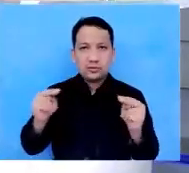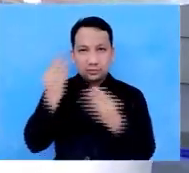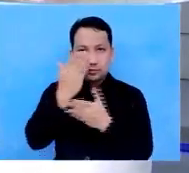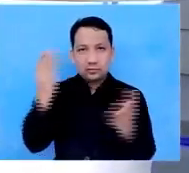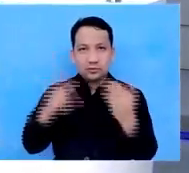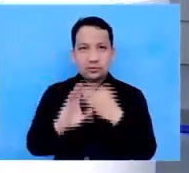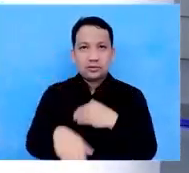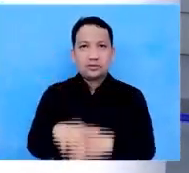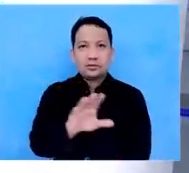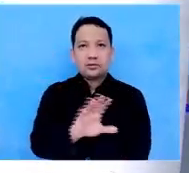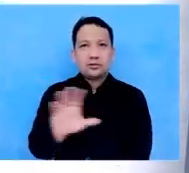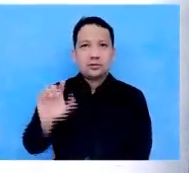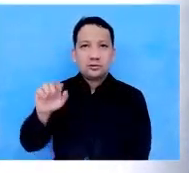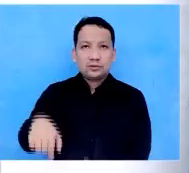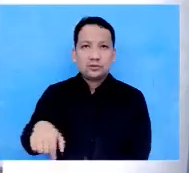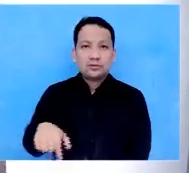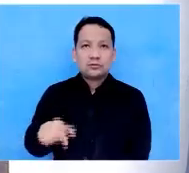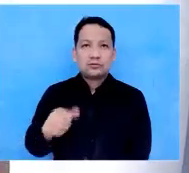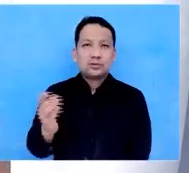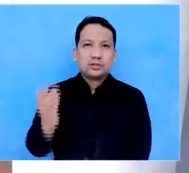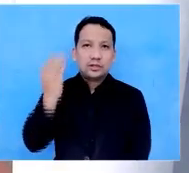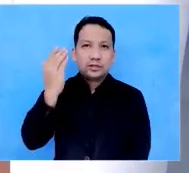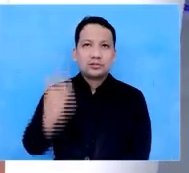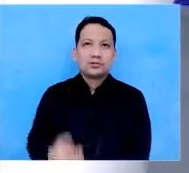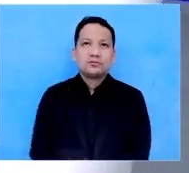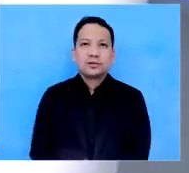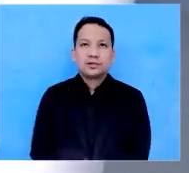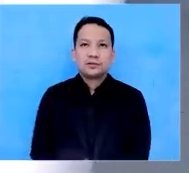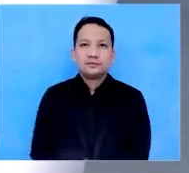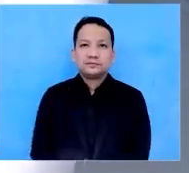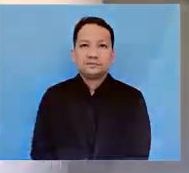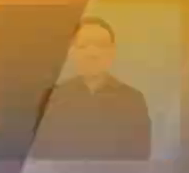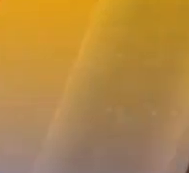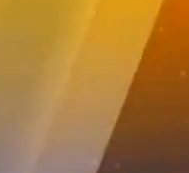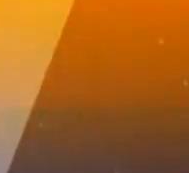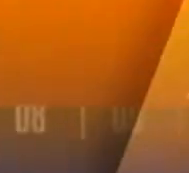namin ng balita at impormasyon dito sa Frontline sa umaga.